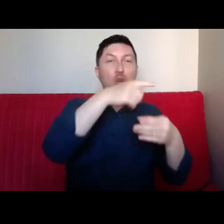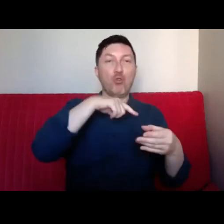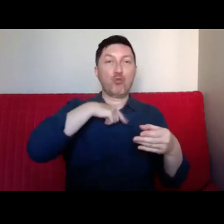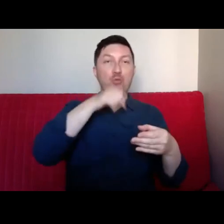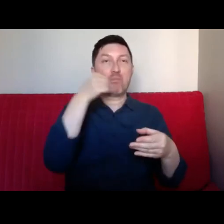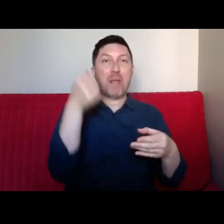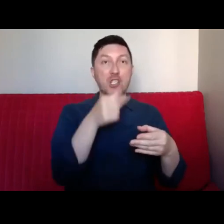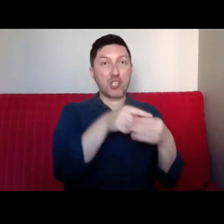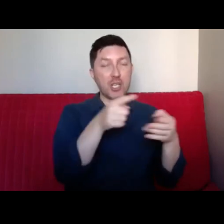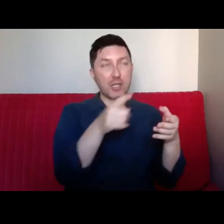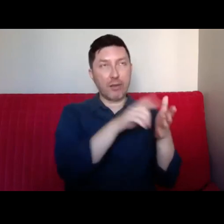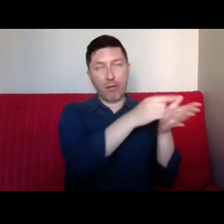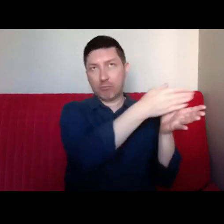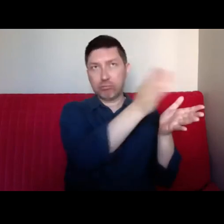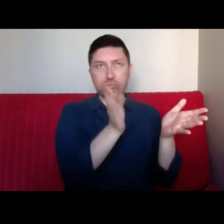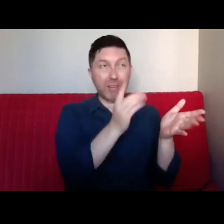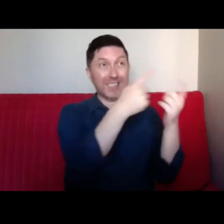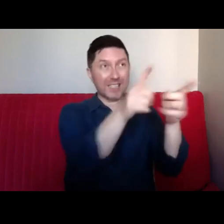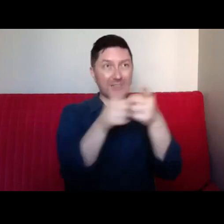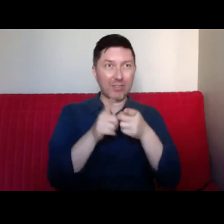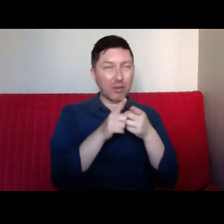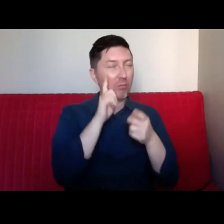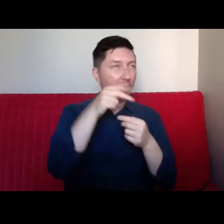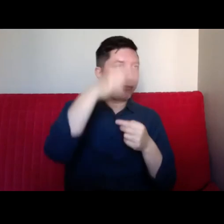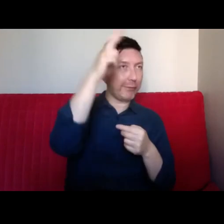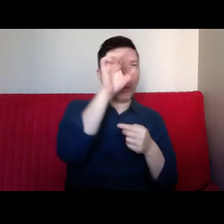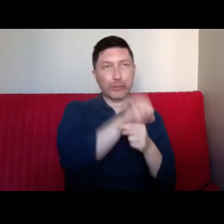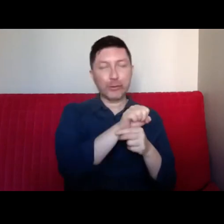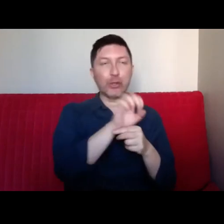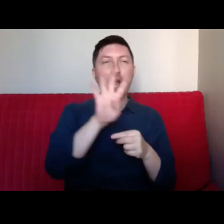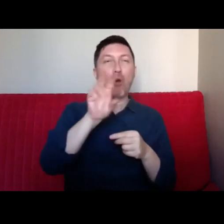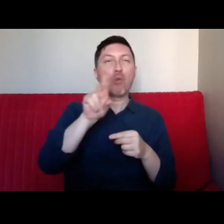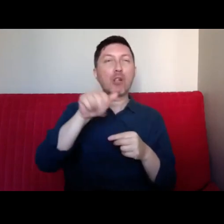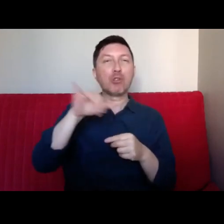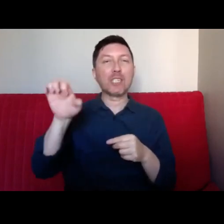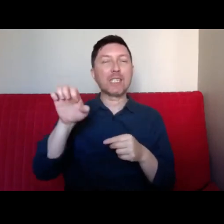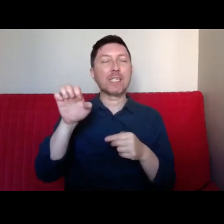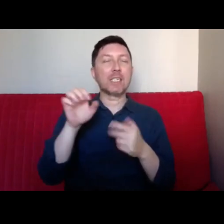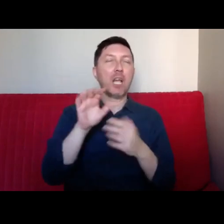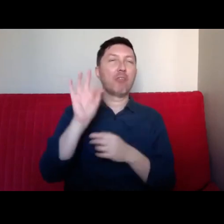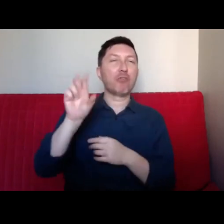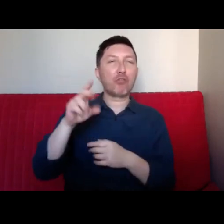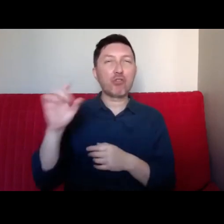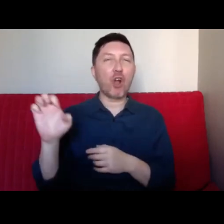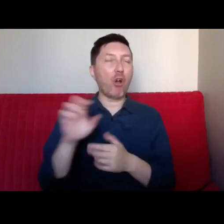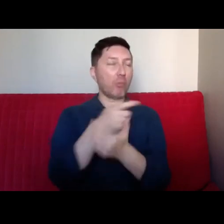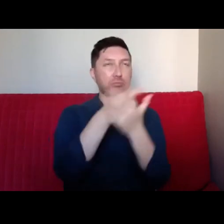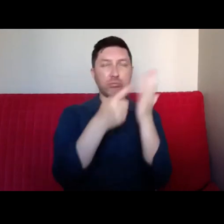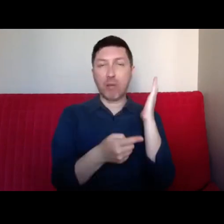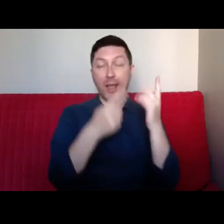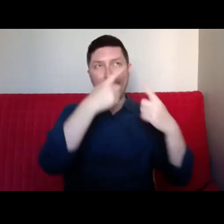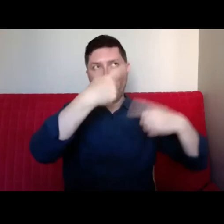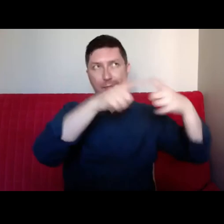francophone. L'Italie et l'Espagne ont encore une législation différente. Il n'était donc pas possible d'avoir une même SEPH dans chaque